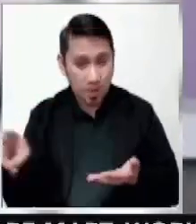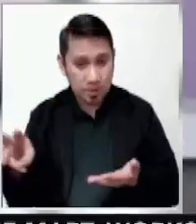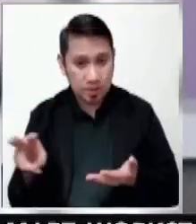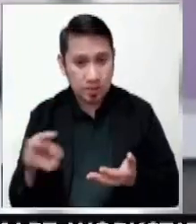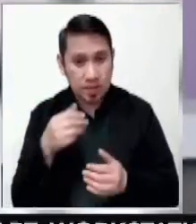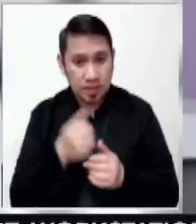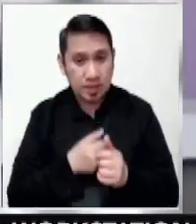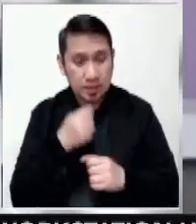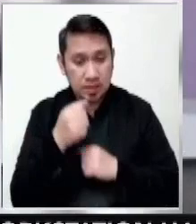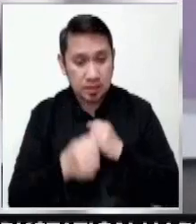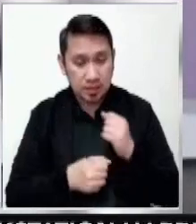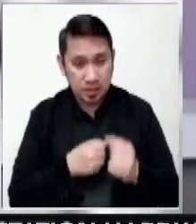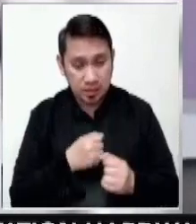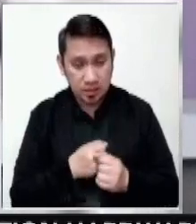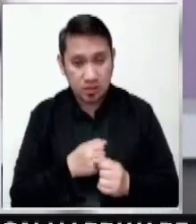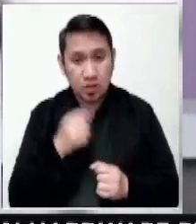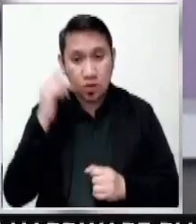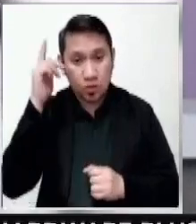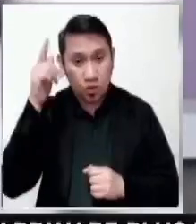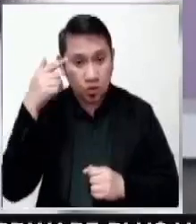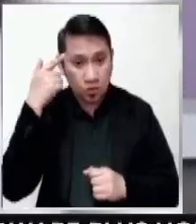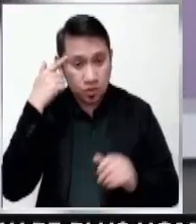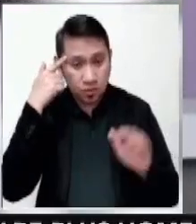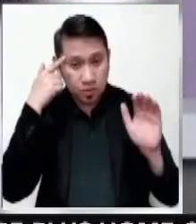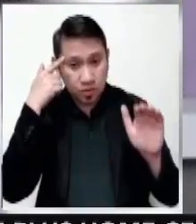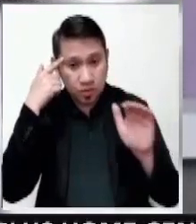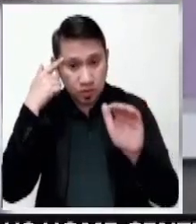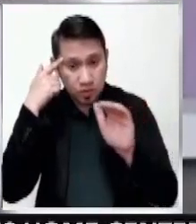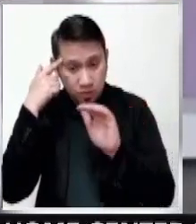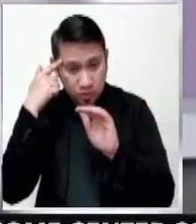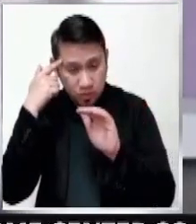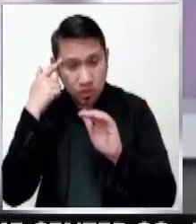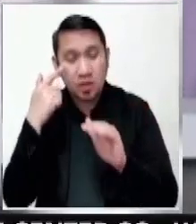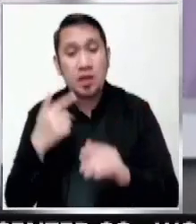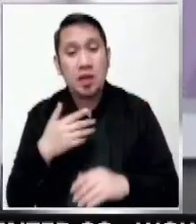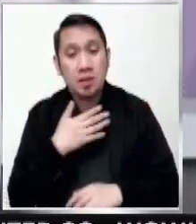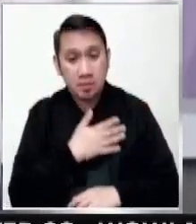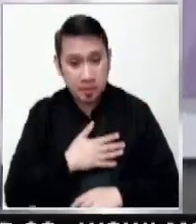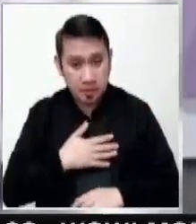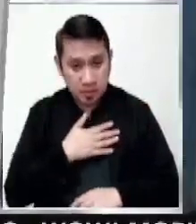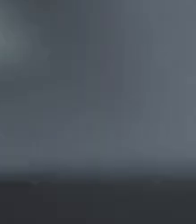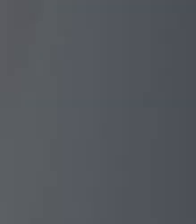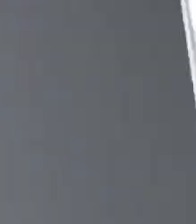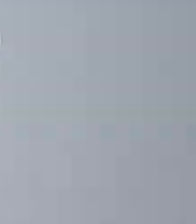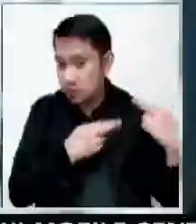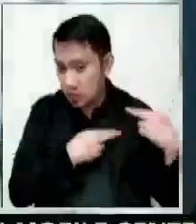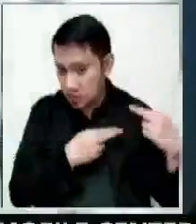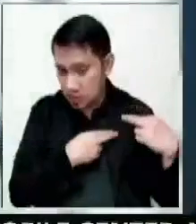panawagan ng gobyerno maging responsable at nakatutok si Marie